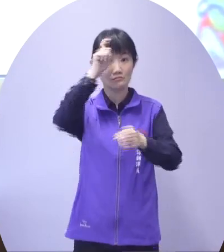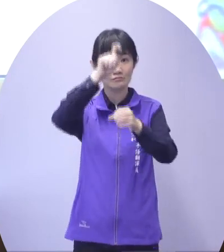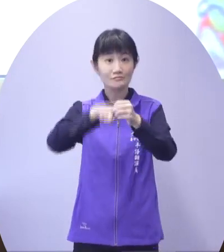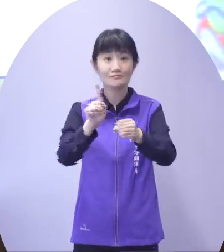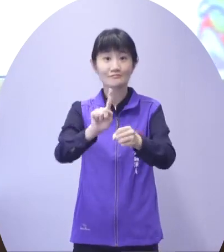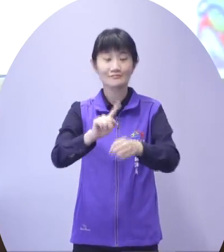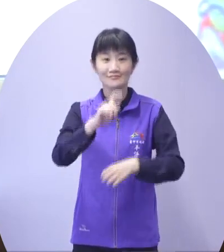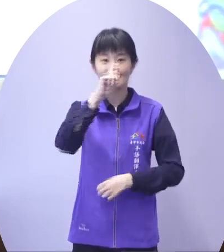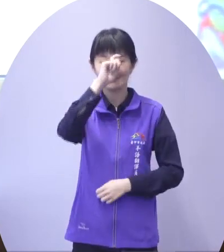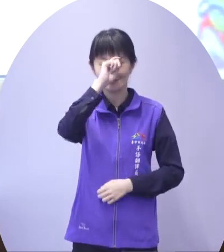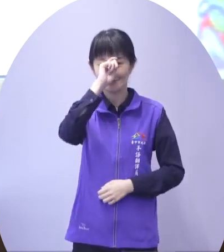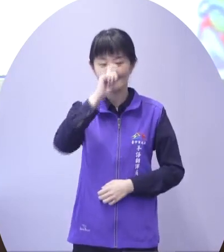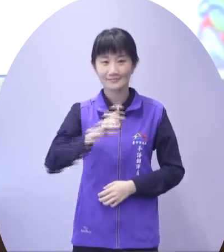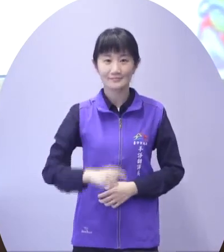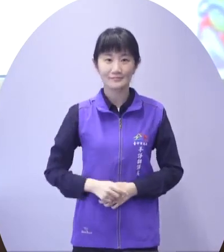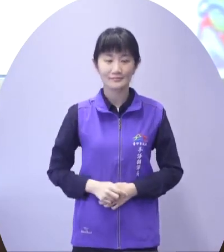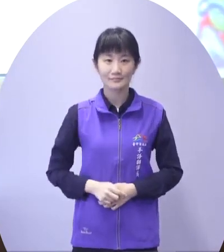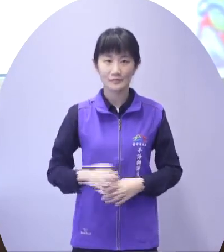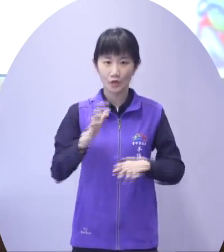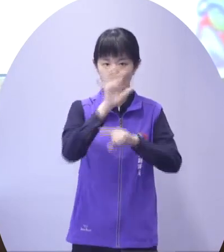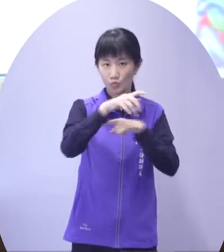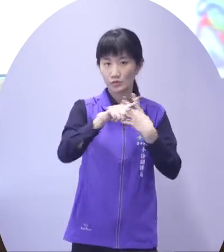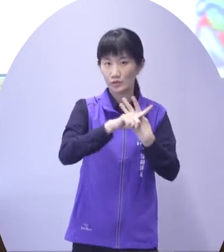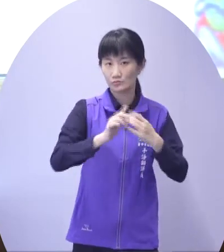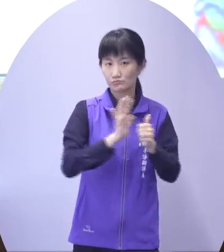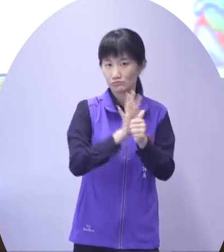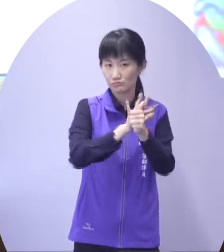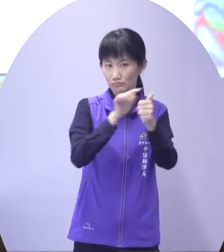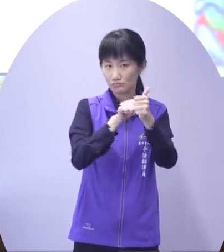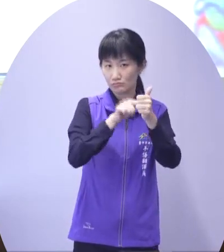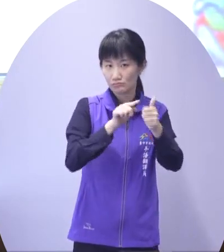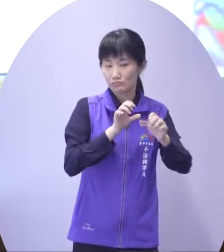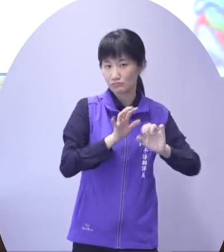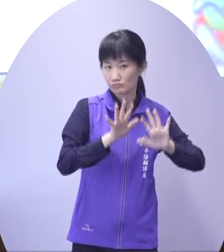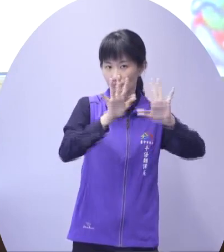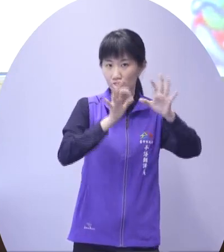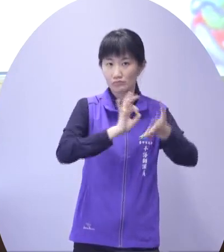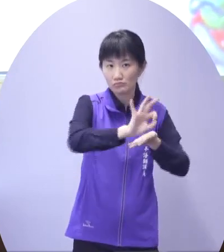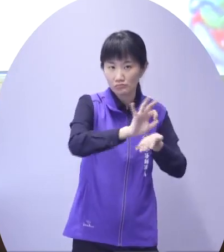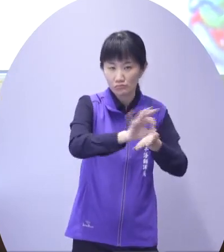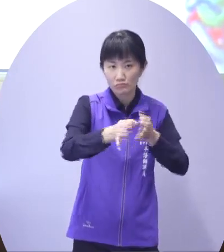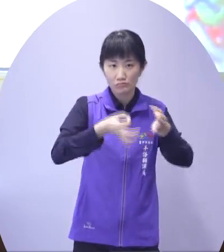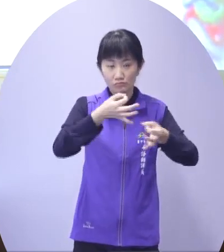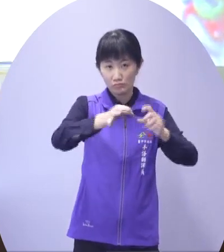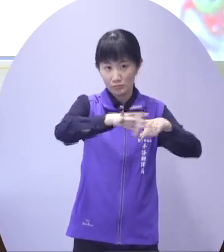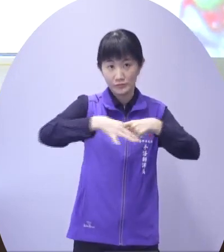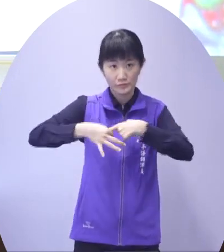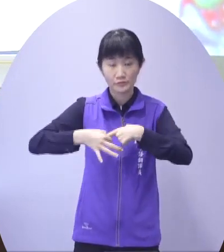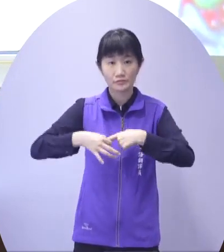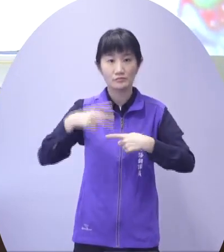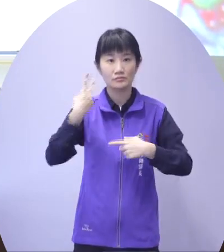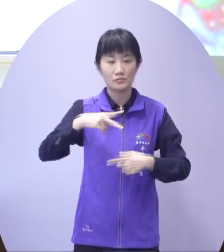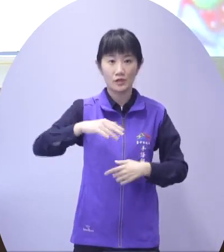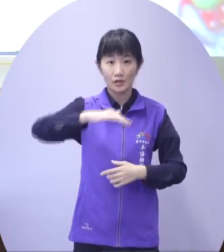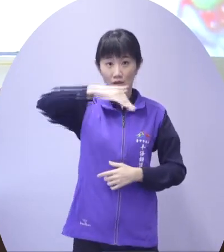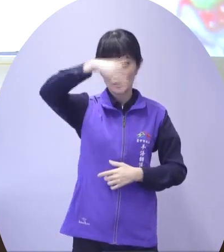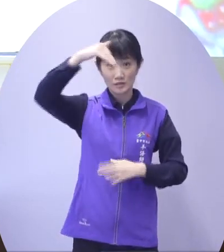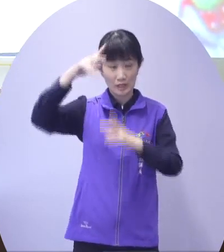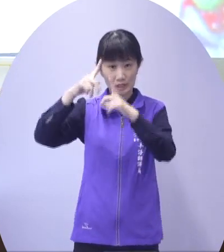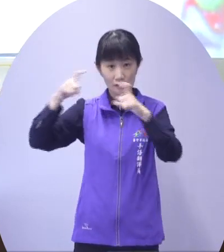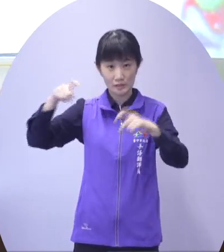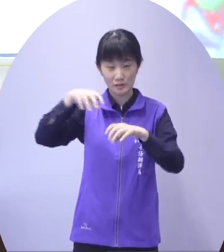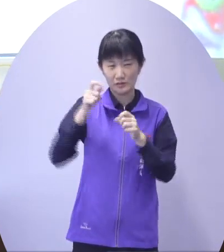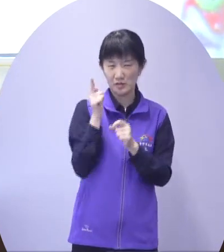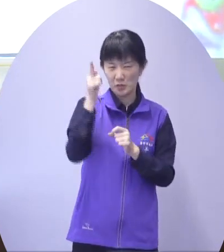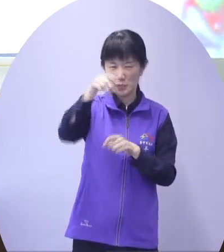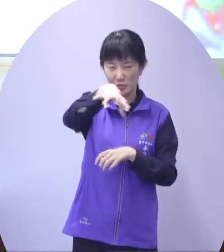第一个当然就是要发展农业经济，然后行销台中我们这个城市以及山城地区。那另